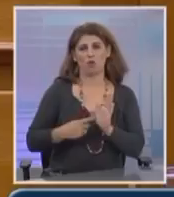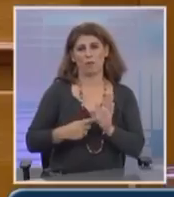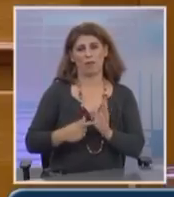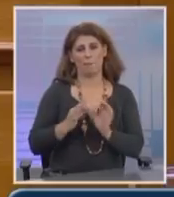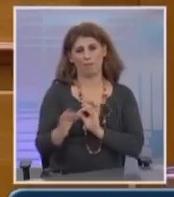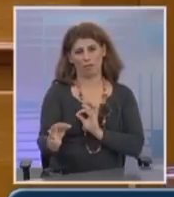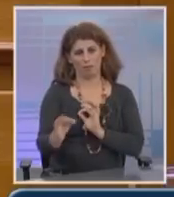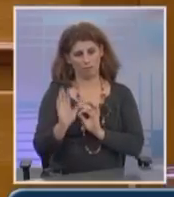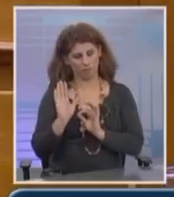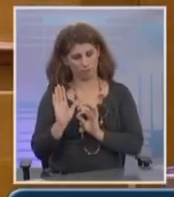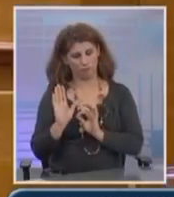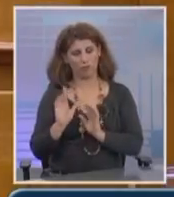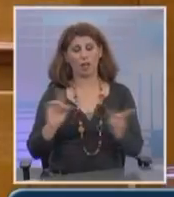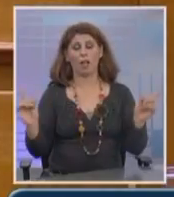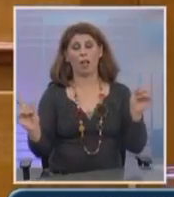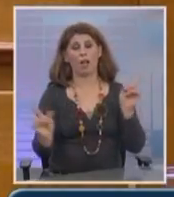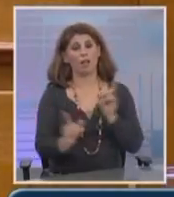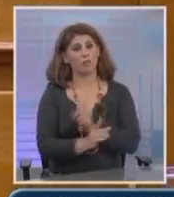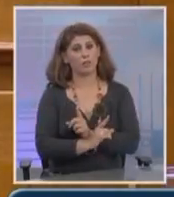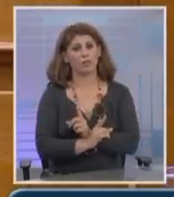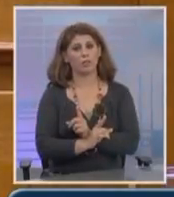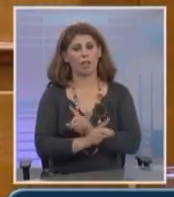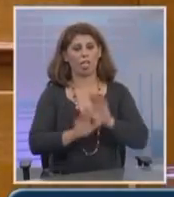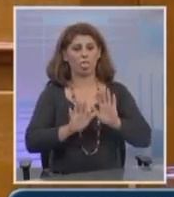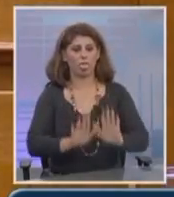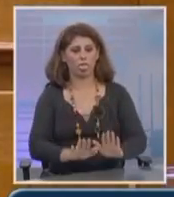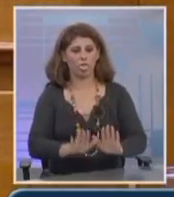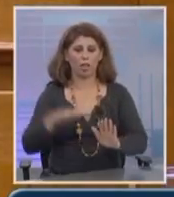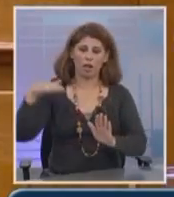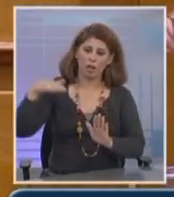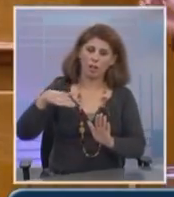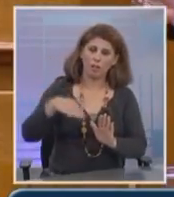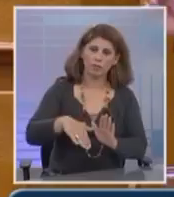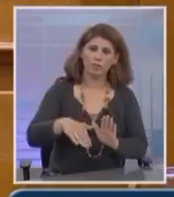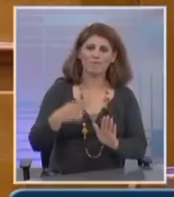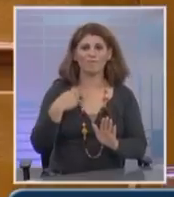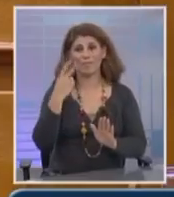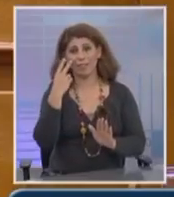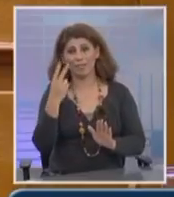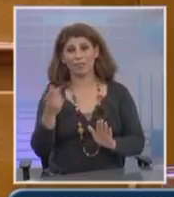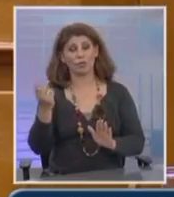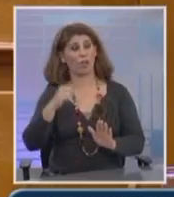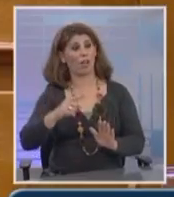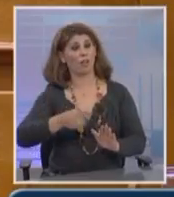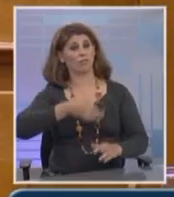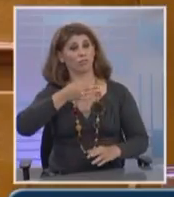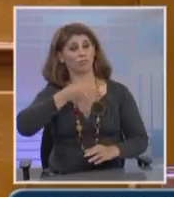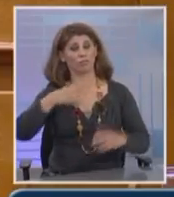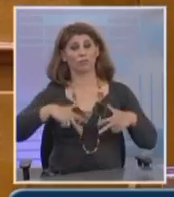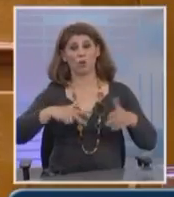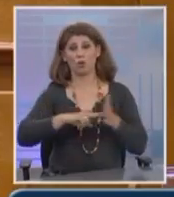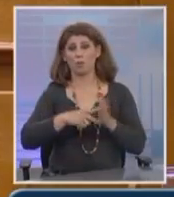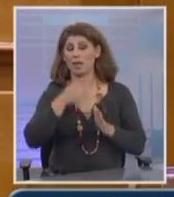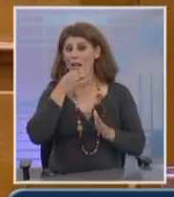μέτρα. Αντίθετα, η καθήλωση στην ύφεση, και δεν είδα τον κατά τα άλλα λαλίστα το Υπουργό Οικονομικών να σχολιάζει